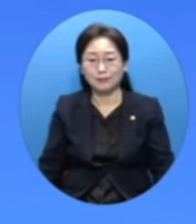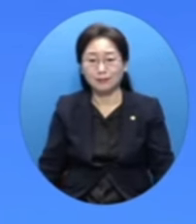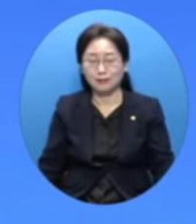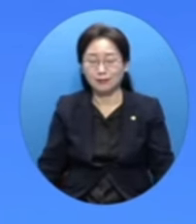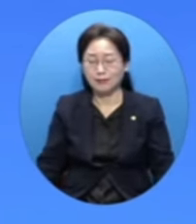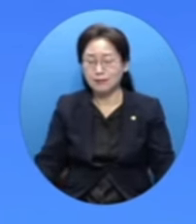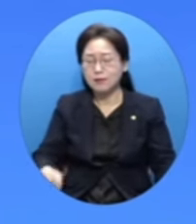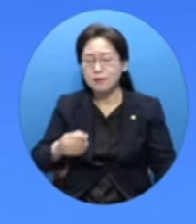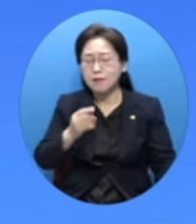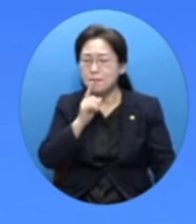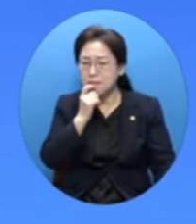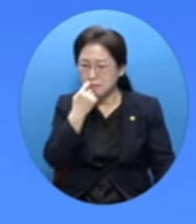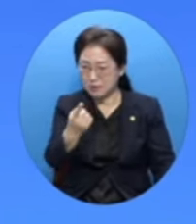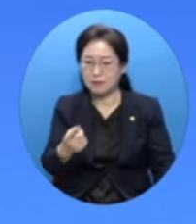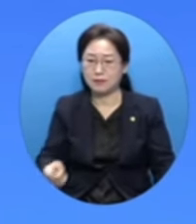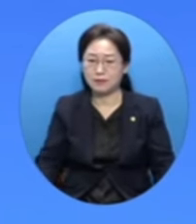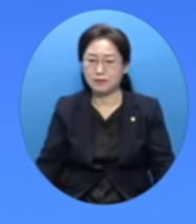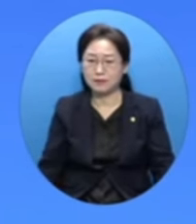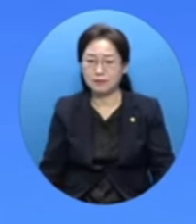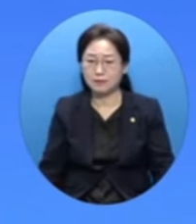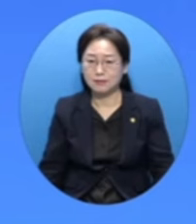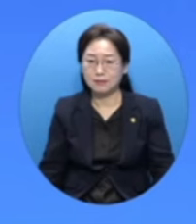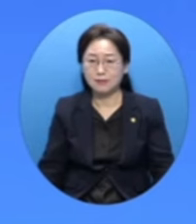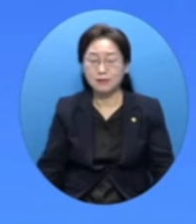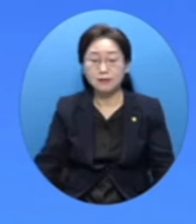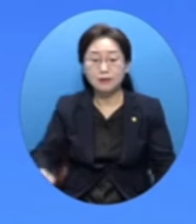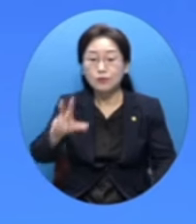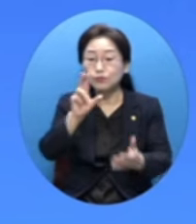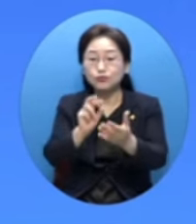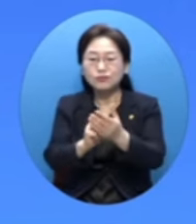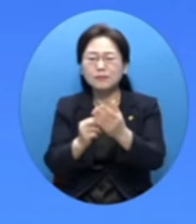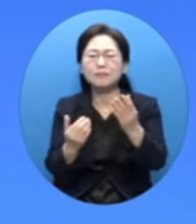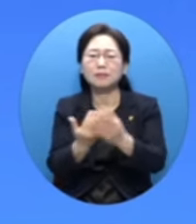불신앙의 고백을 한 것입니다. 왜 이런 문제가 생겼느냐?